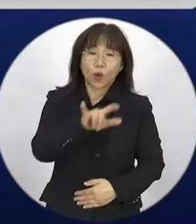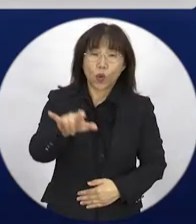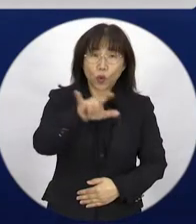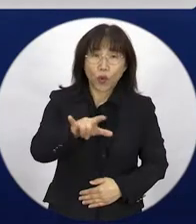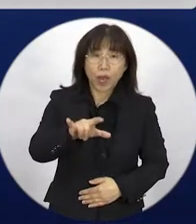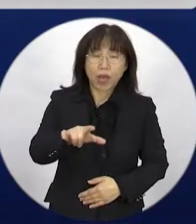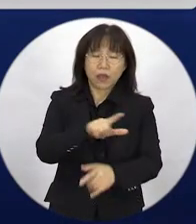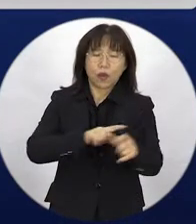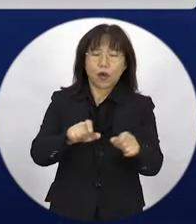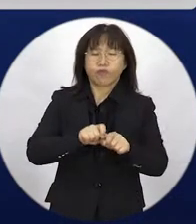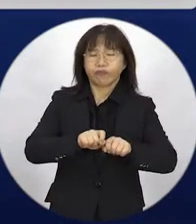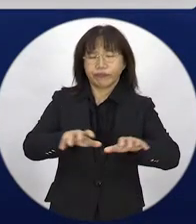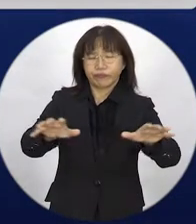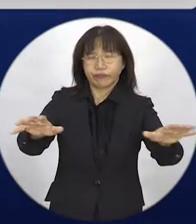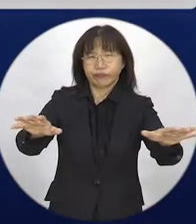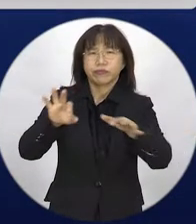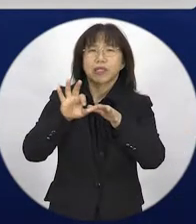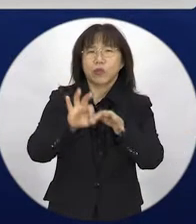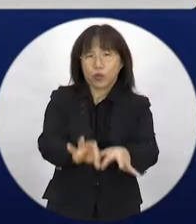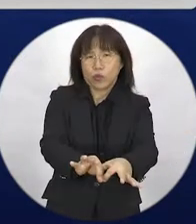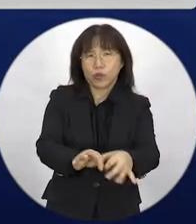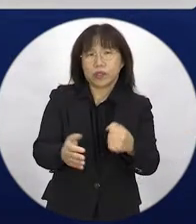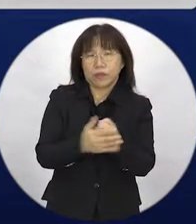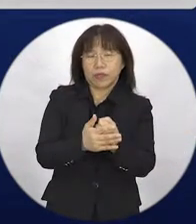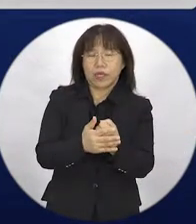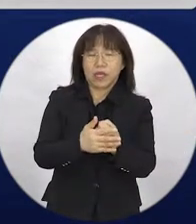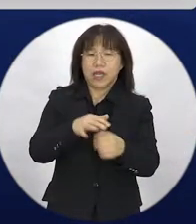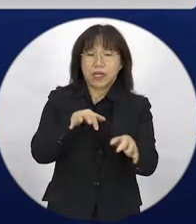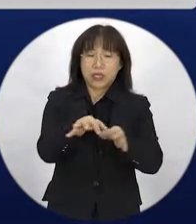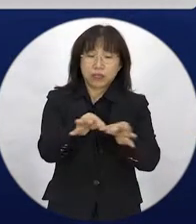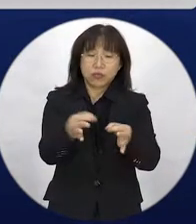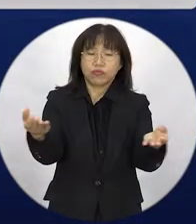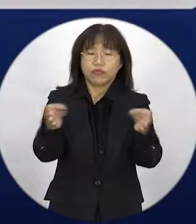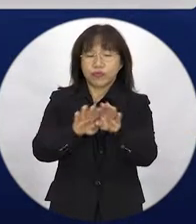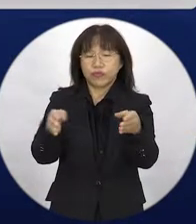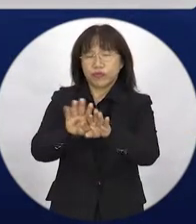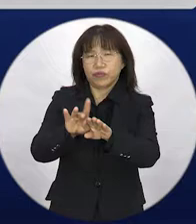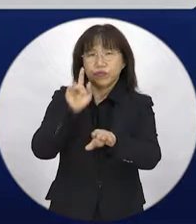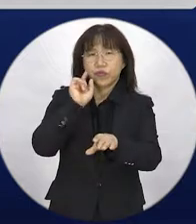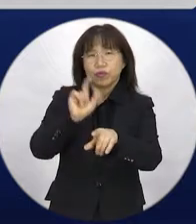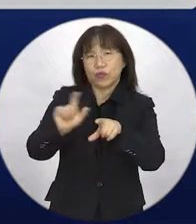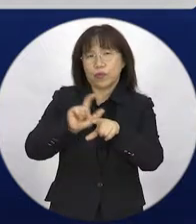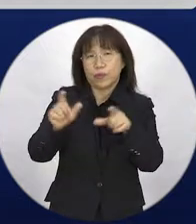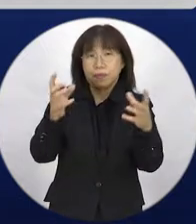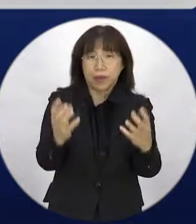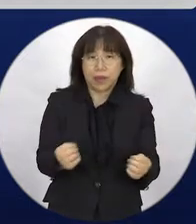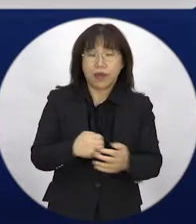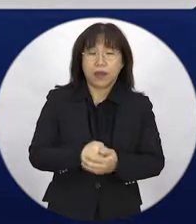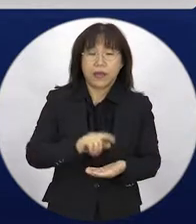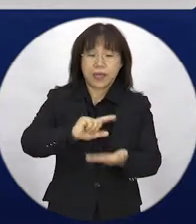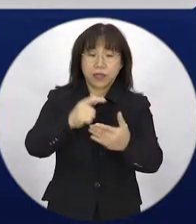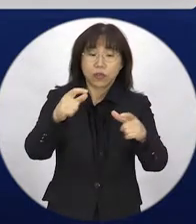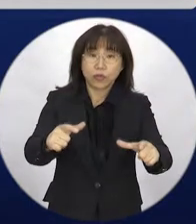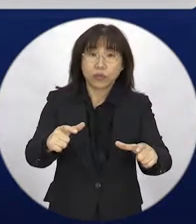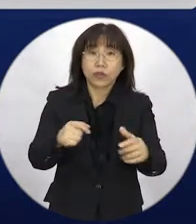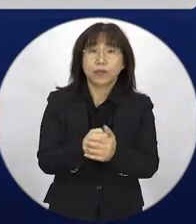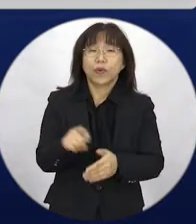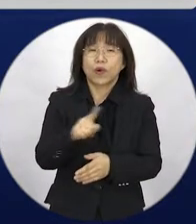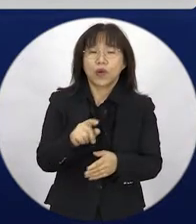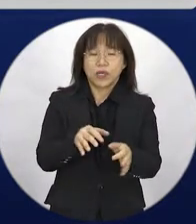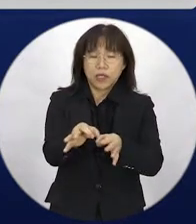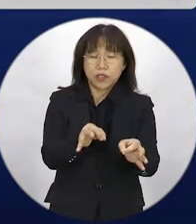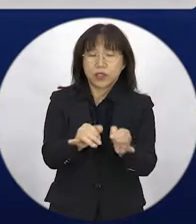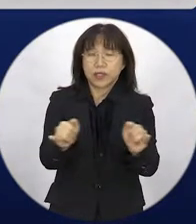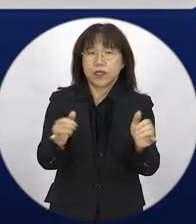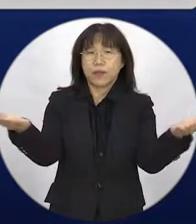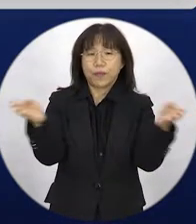코론 알고 확산 3가 계속되면서 폐업을 고민하는 소상공인이 늘고 있는데요 강서구가 코론 알고 여파로 페어 칸